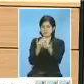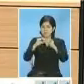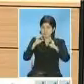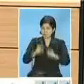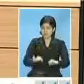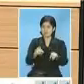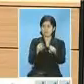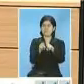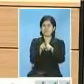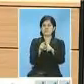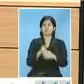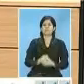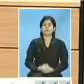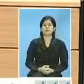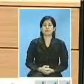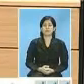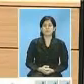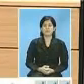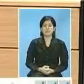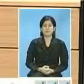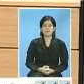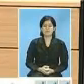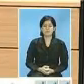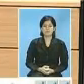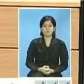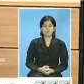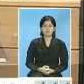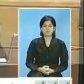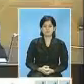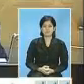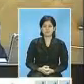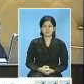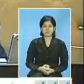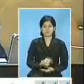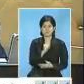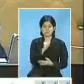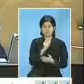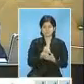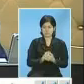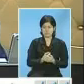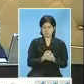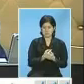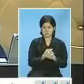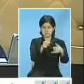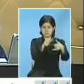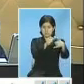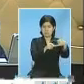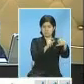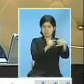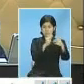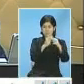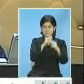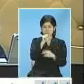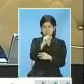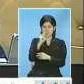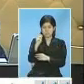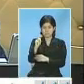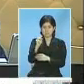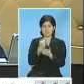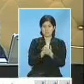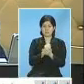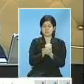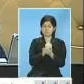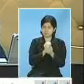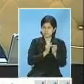นั่นแหละมีผู้คือผมเอาอย่างนี้ได้ไอ้ประเด็นที่ท่านสุนัยพูดเนี่ยเดี๋ยวทางกรรมการท่านชี้แจง